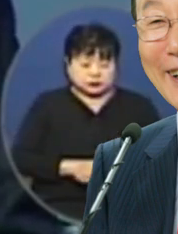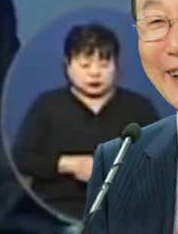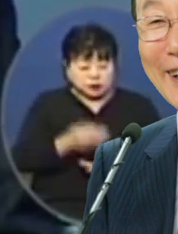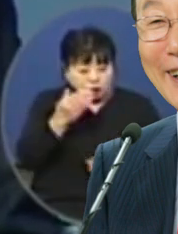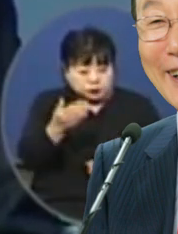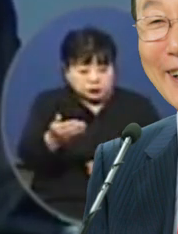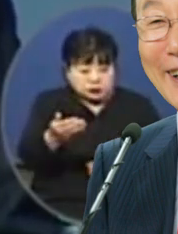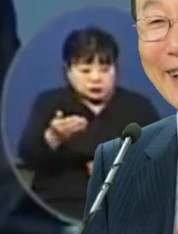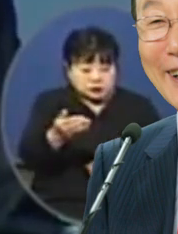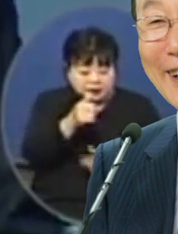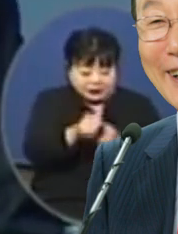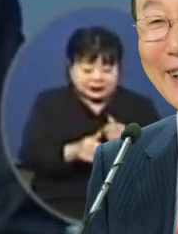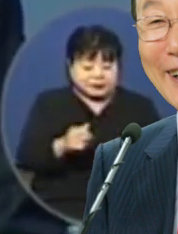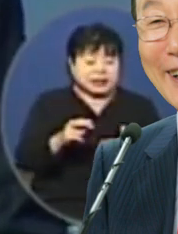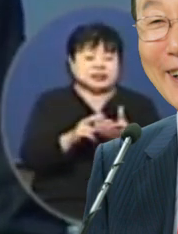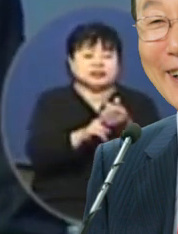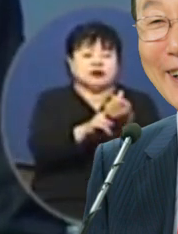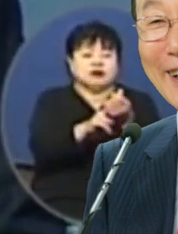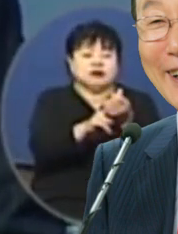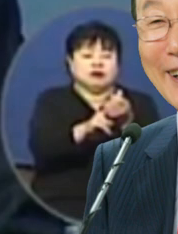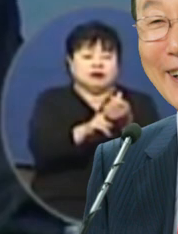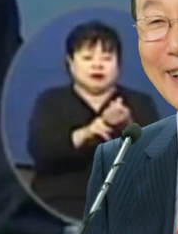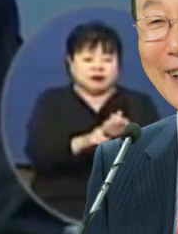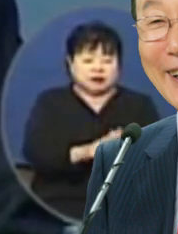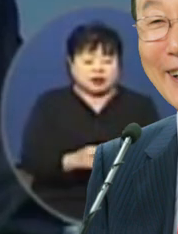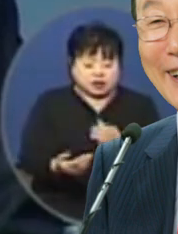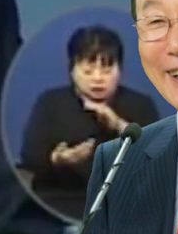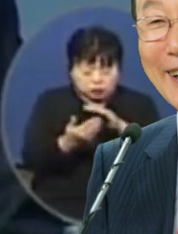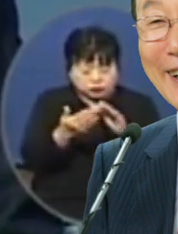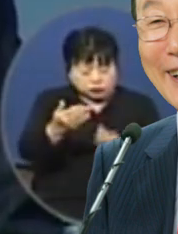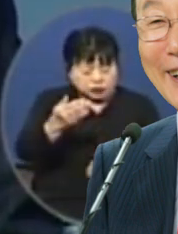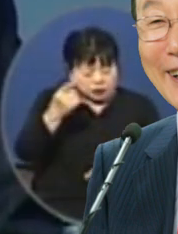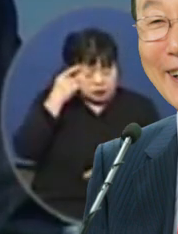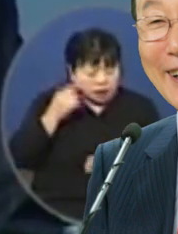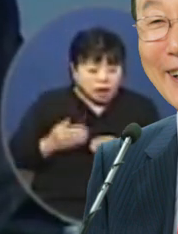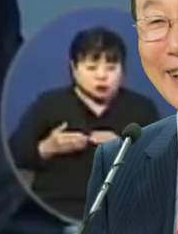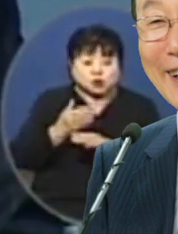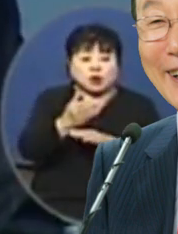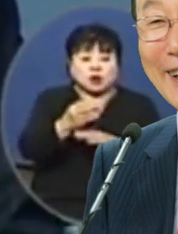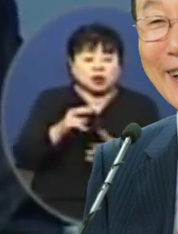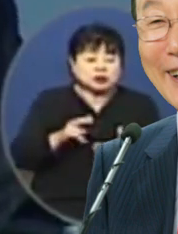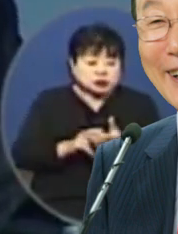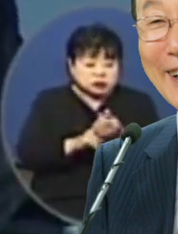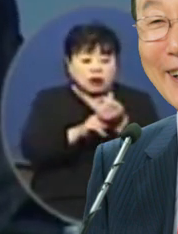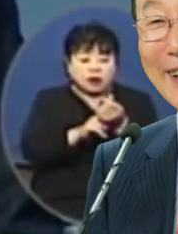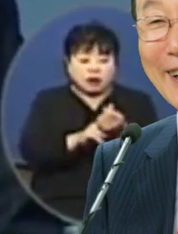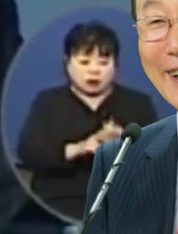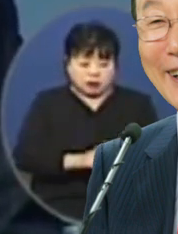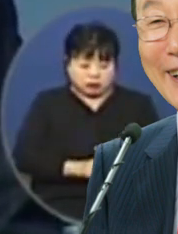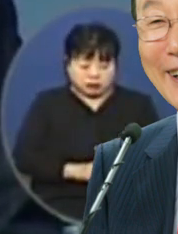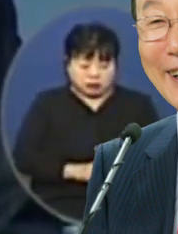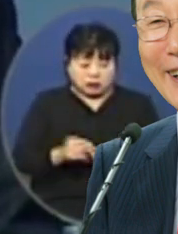여러분이 하나님이 기적적으로 이것을 이루어준다. 인간 상상을 초월해서 기적적으로